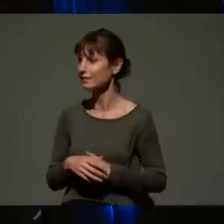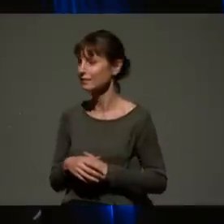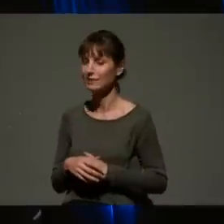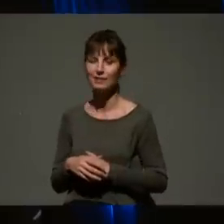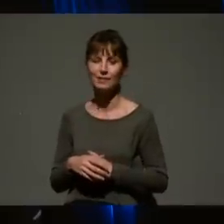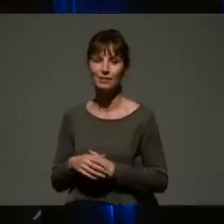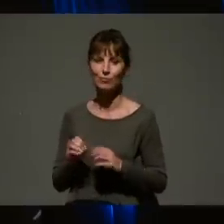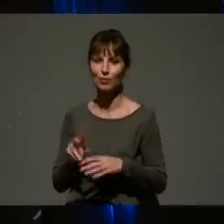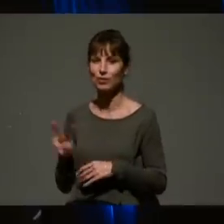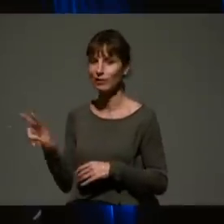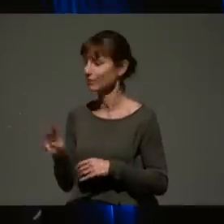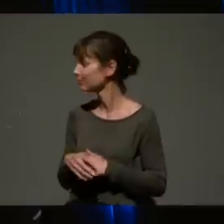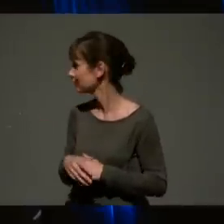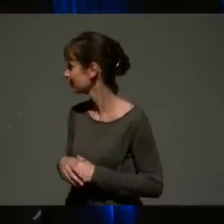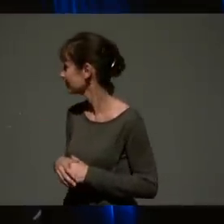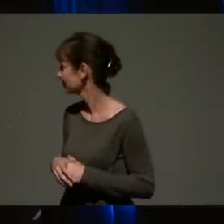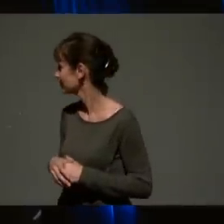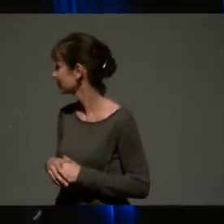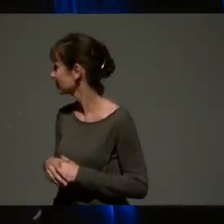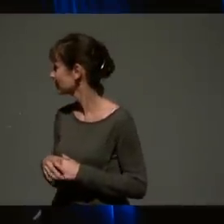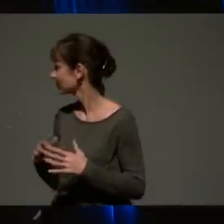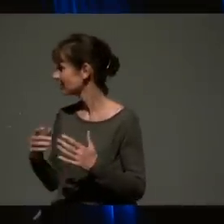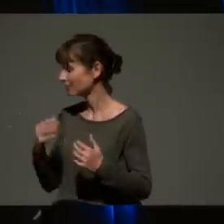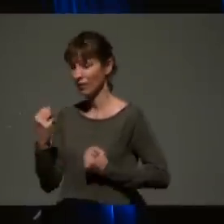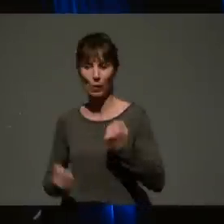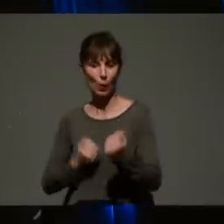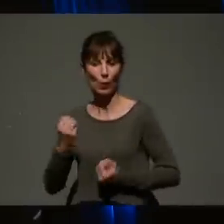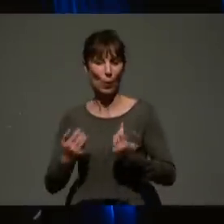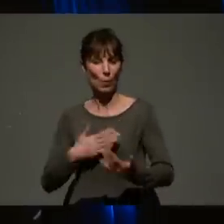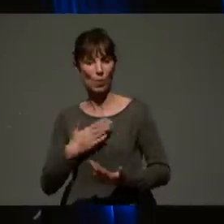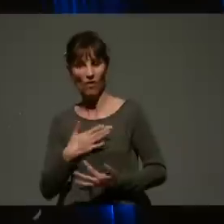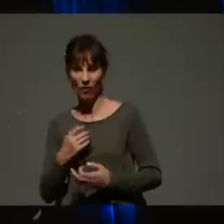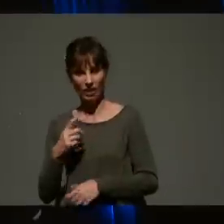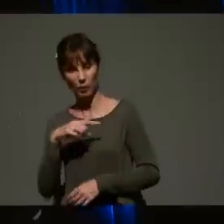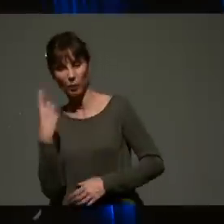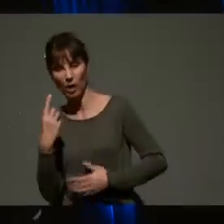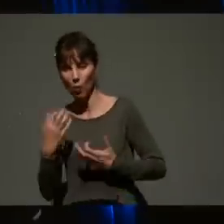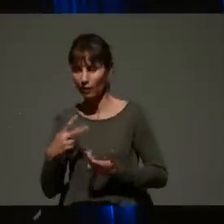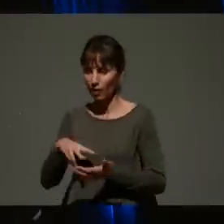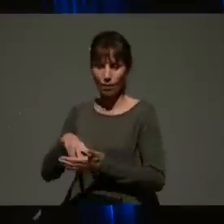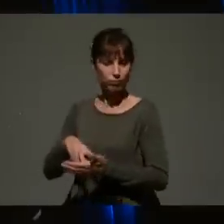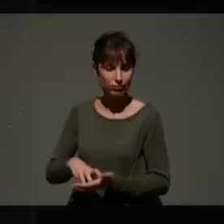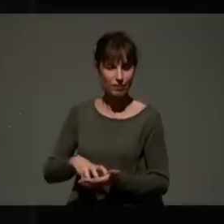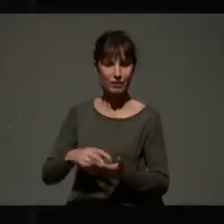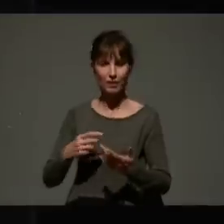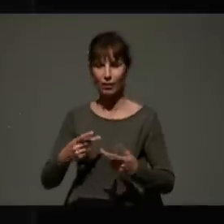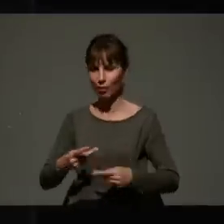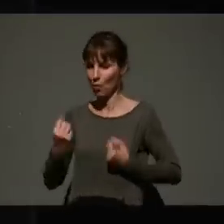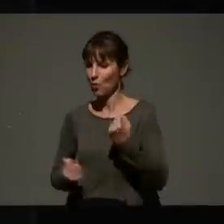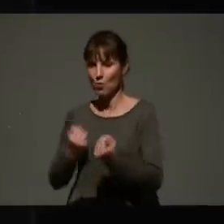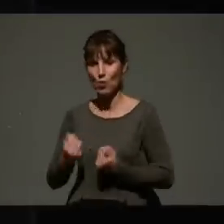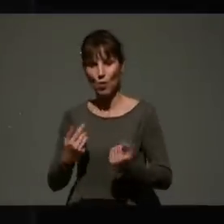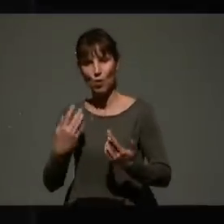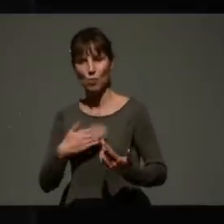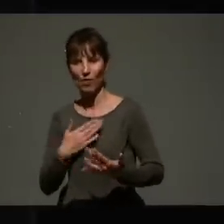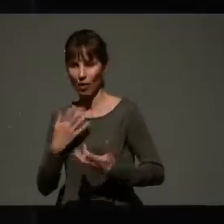Ont-ils en tête l'envie de tuer ? Ça va loin quand même. Ou est-ce juste l'envie de s'épuiser ? Veulent-ils s'alléger de leur poids ou ne